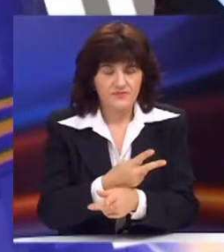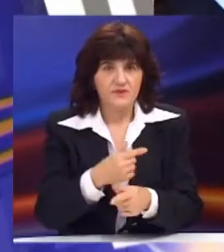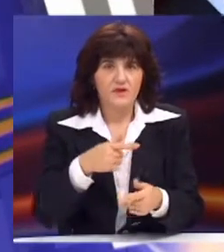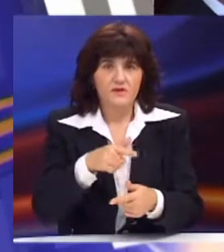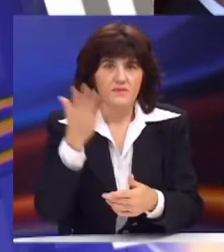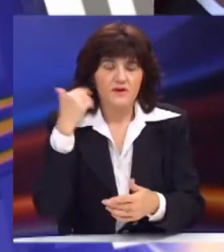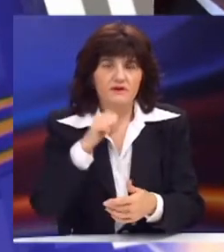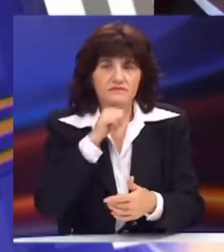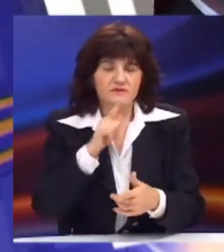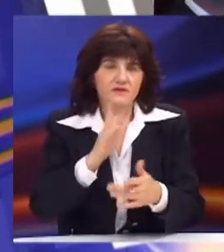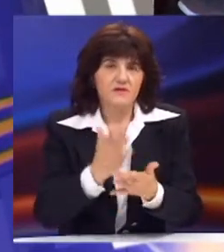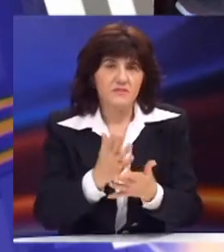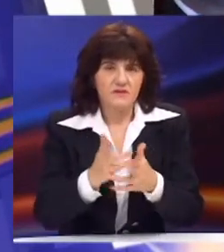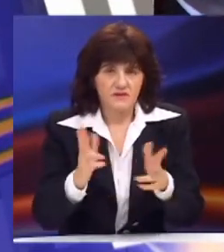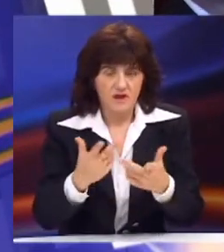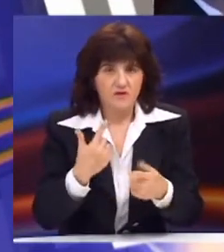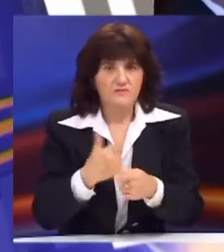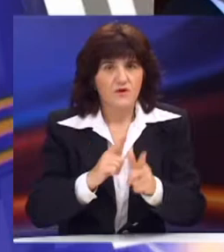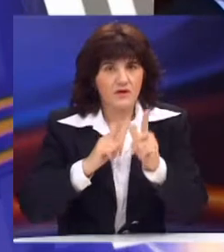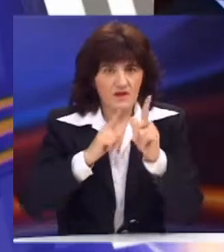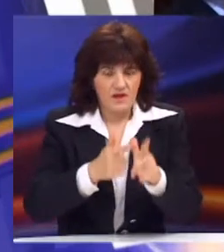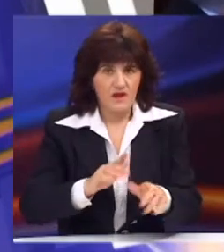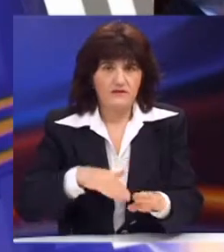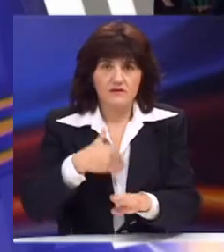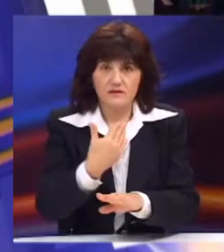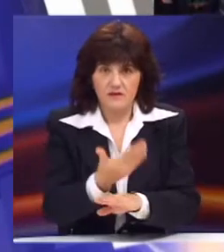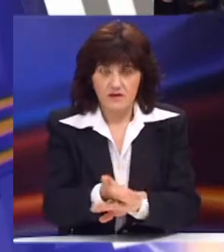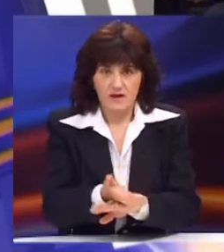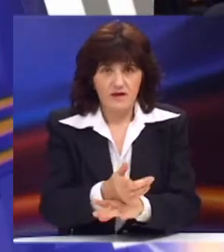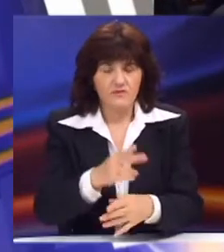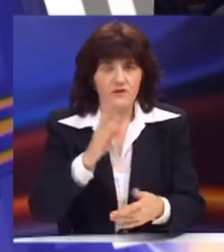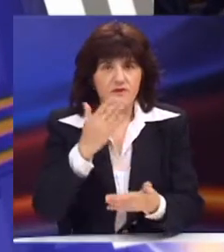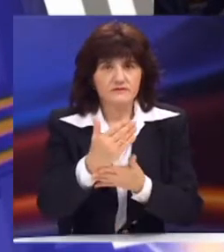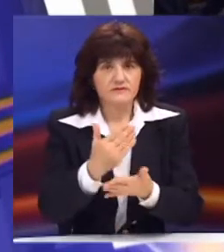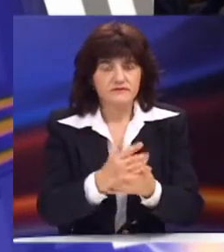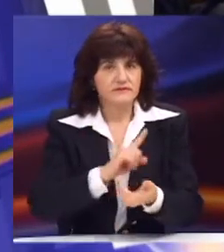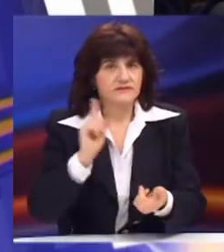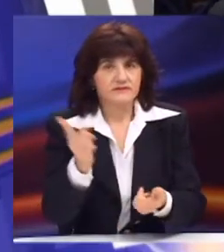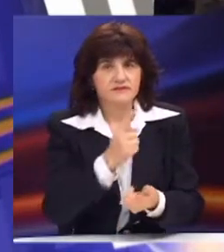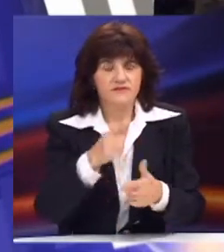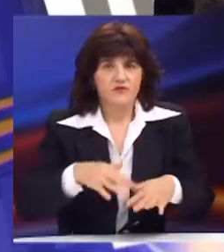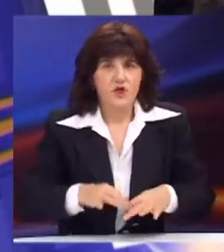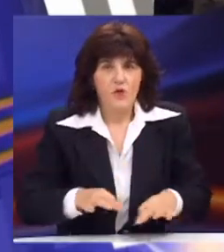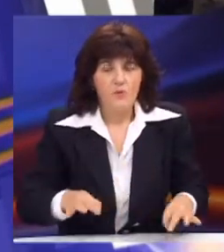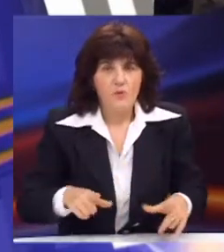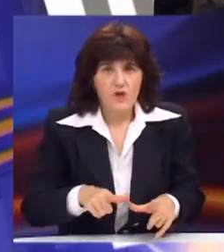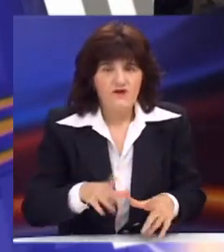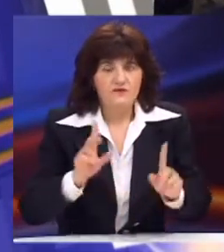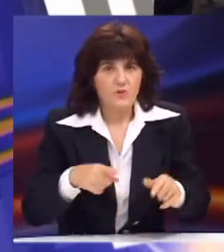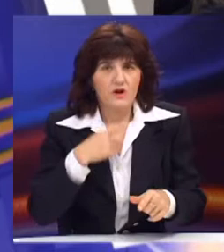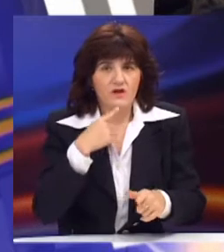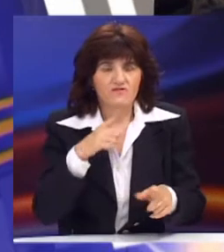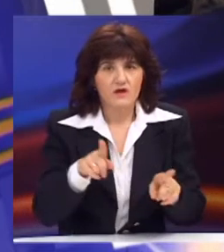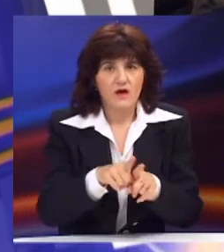budućnost kakvoj su se nadali, jer je posle Drugog svjetskog rata, osim nacionalizacije imovine, dekretom naređeno da svi Bunjevci moraju da se izjašnjavaju